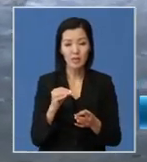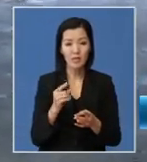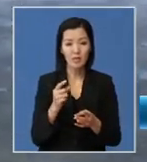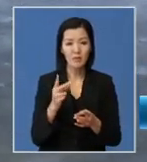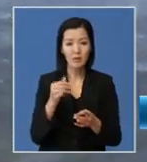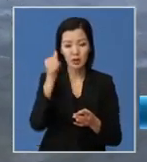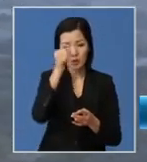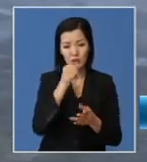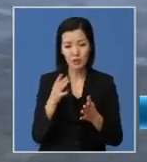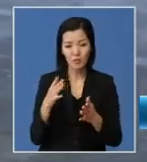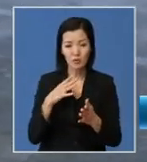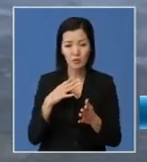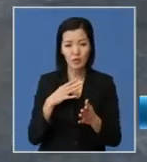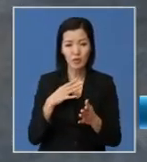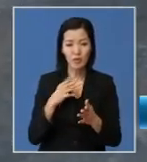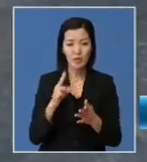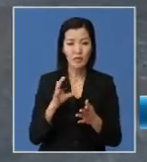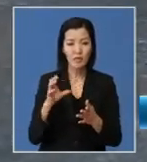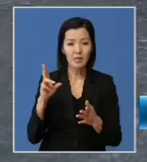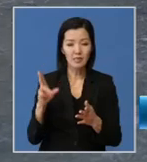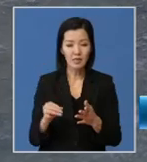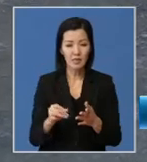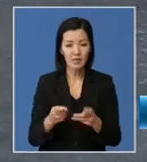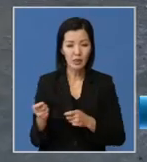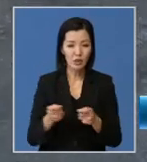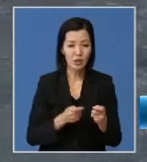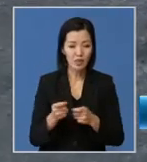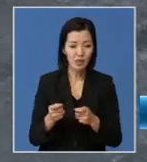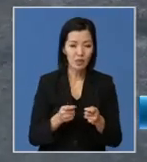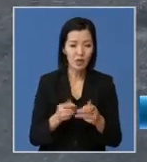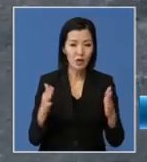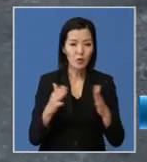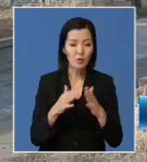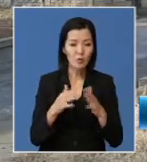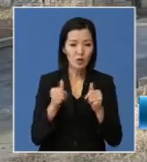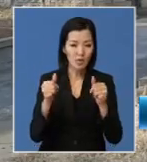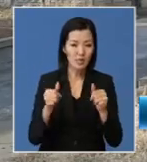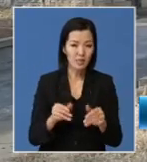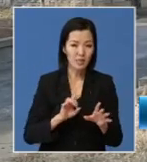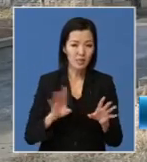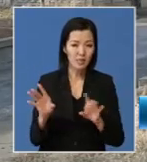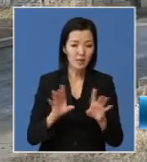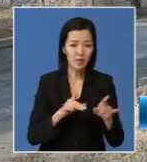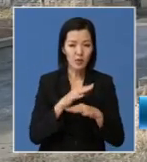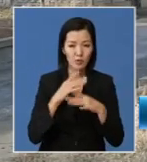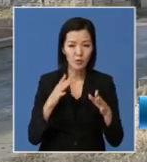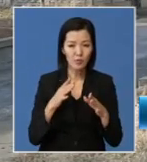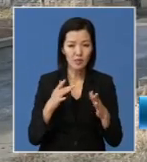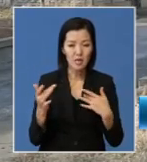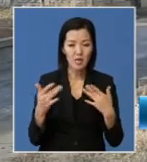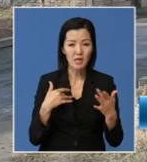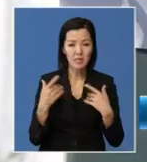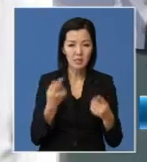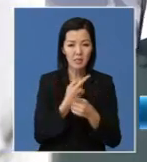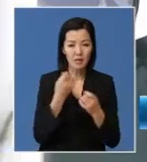бірнеше жылдан асыпты. Пәтер иелері кооперативінің жетекші сөзіне сенсек, үйлерге ілінетін жөнсіз жарнамалардың дені концерттік